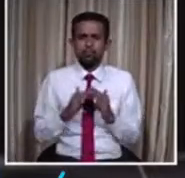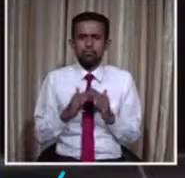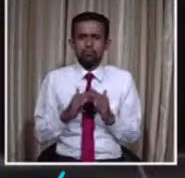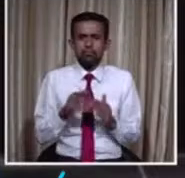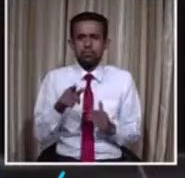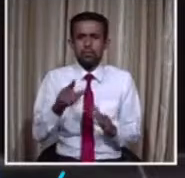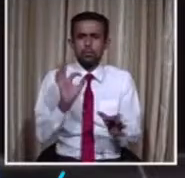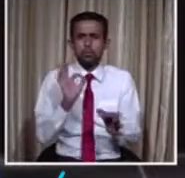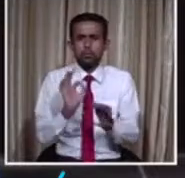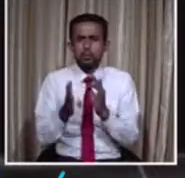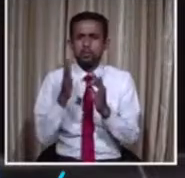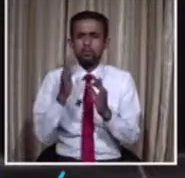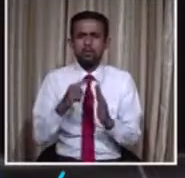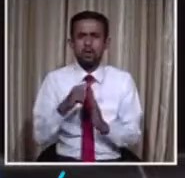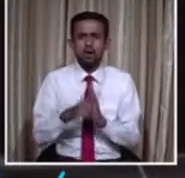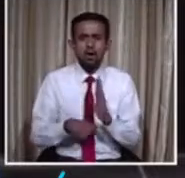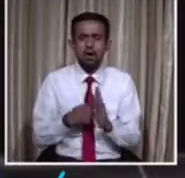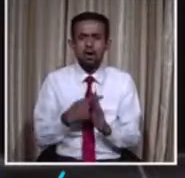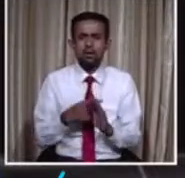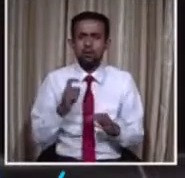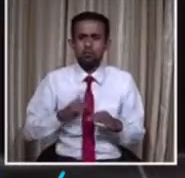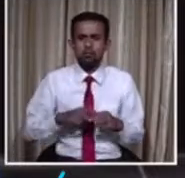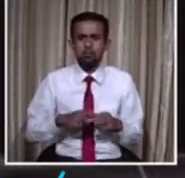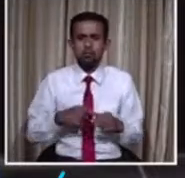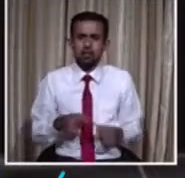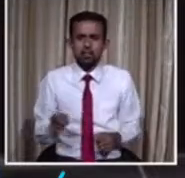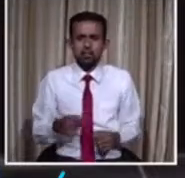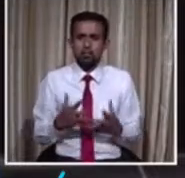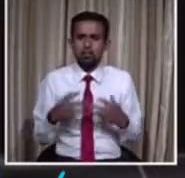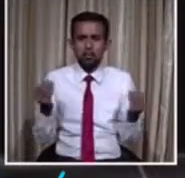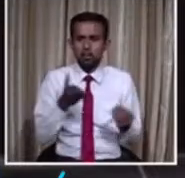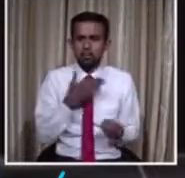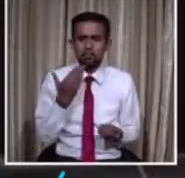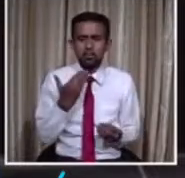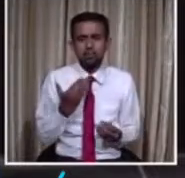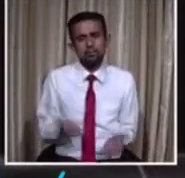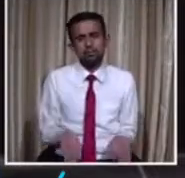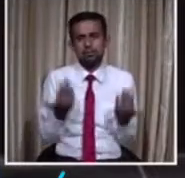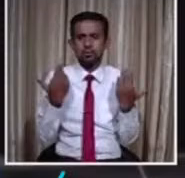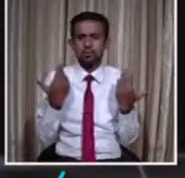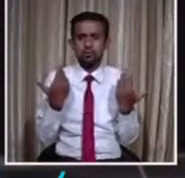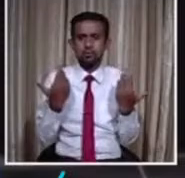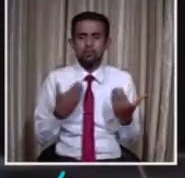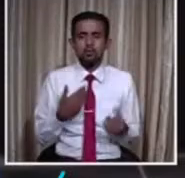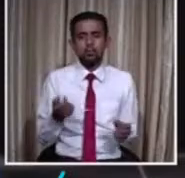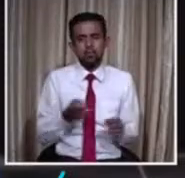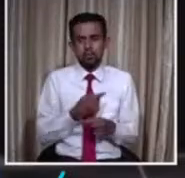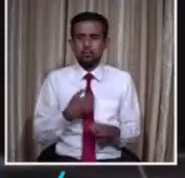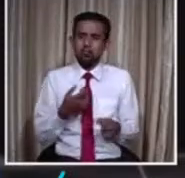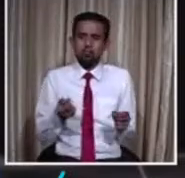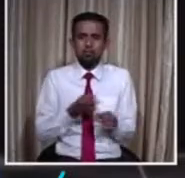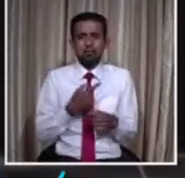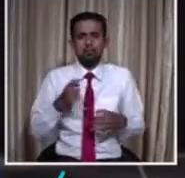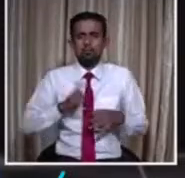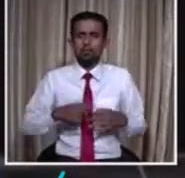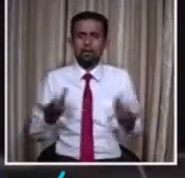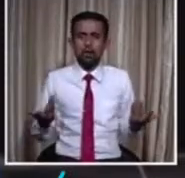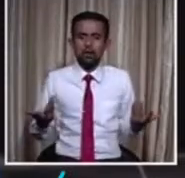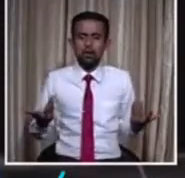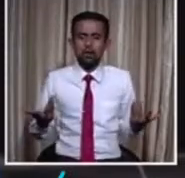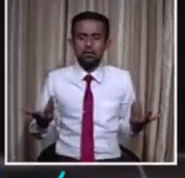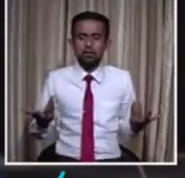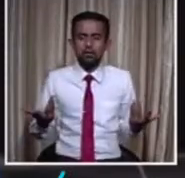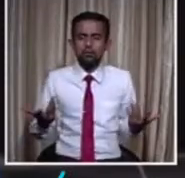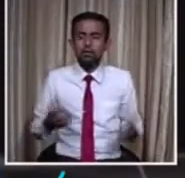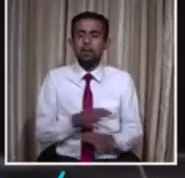hari puccala me rate me tiena prashne apita dawasen goda inna puluwan kiyala eka nan karanna apiwa maranna una maranne ek prashnayak ne meke